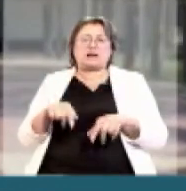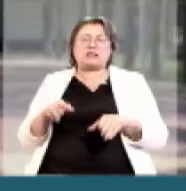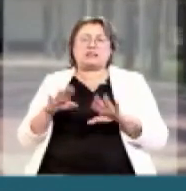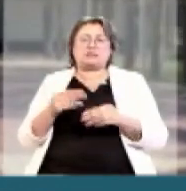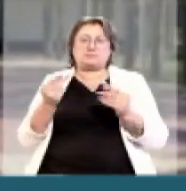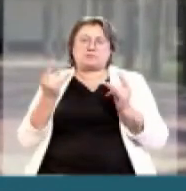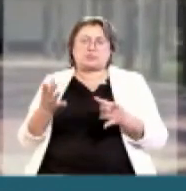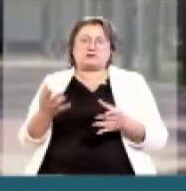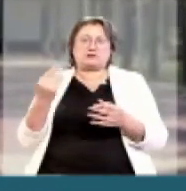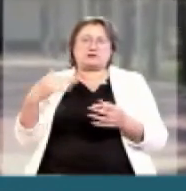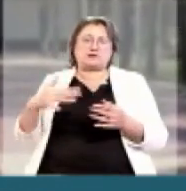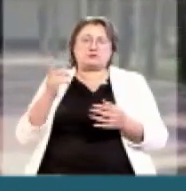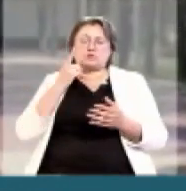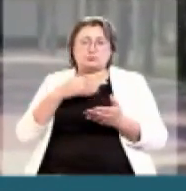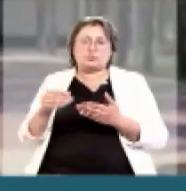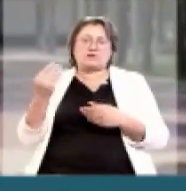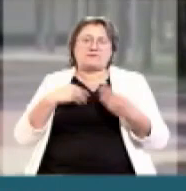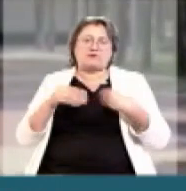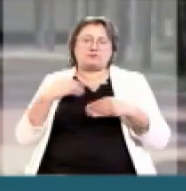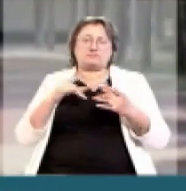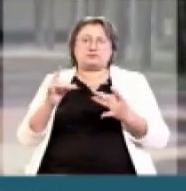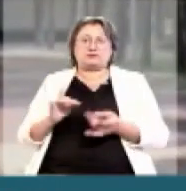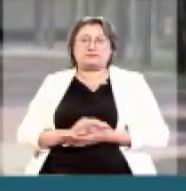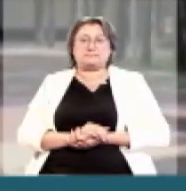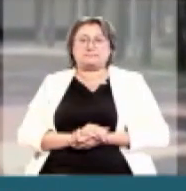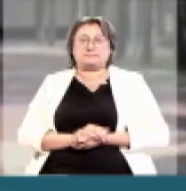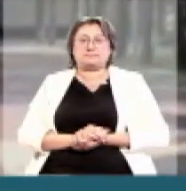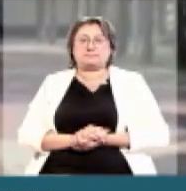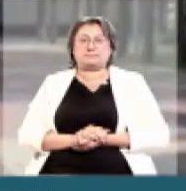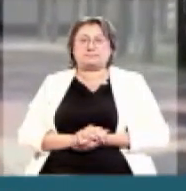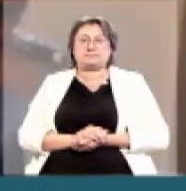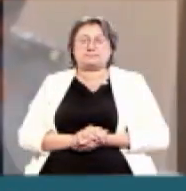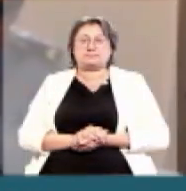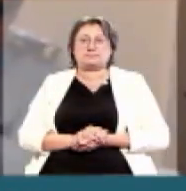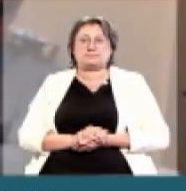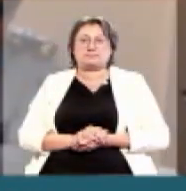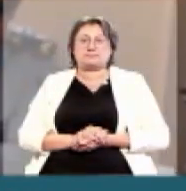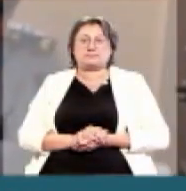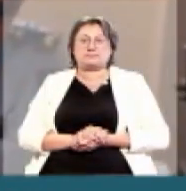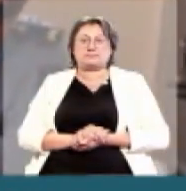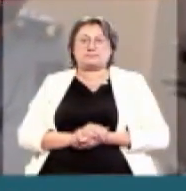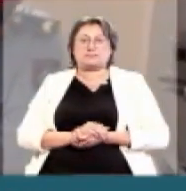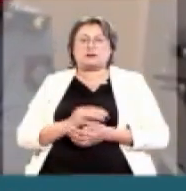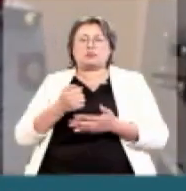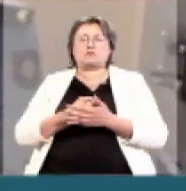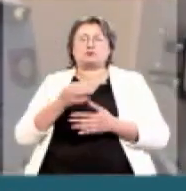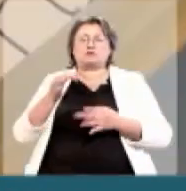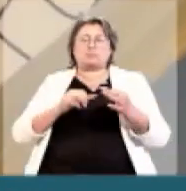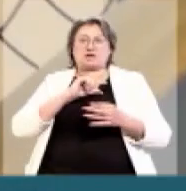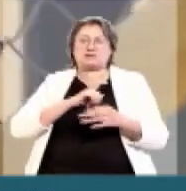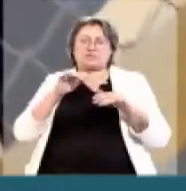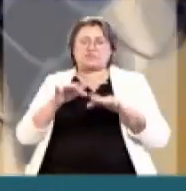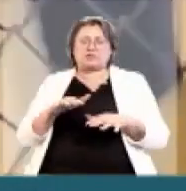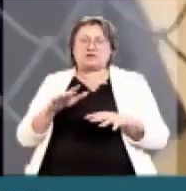қалған қаражатты қымбат телефон, заттар мен ойын-сауық құралдарын сатып алуға жұмсаған. Барлық арыздар бойынша алаяқтық әрекетіне